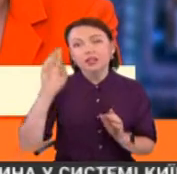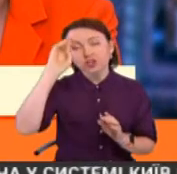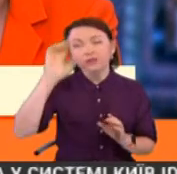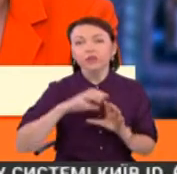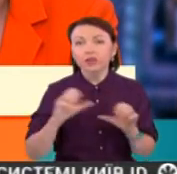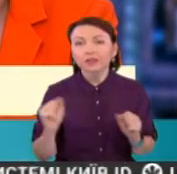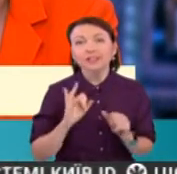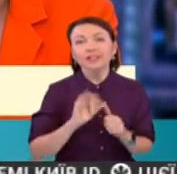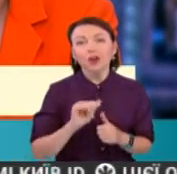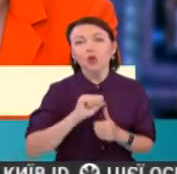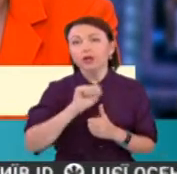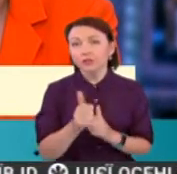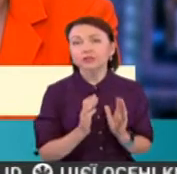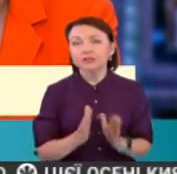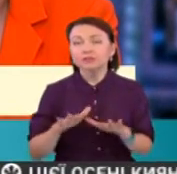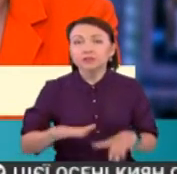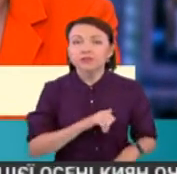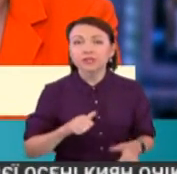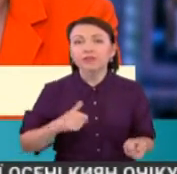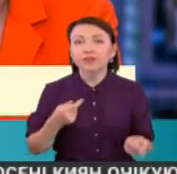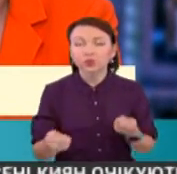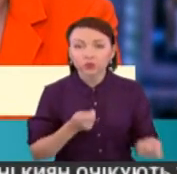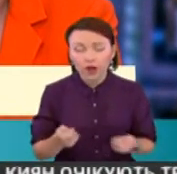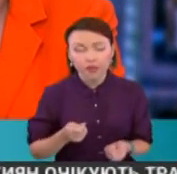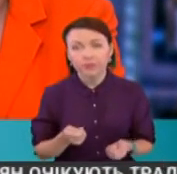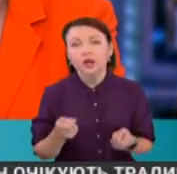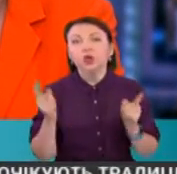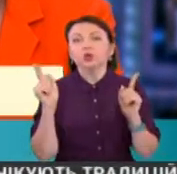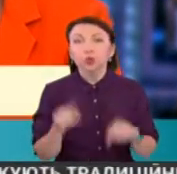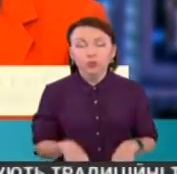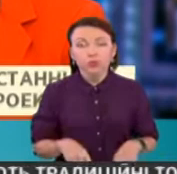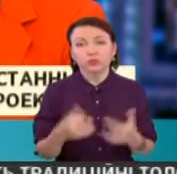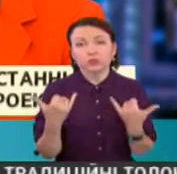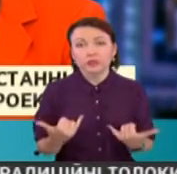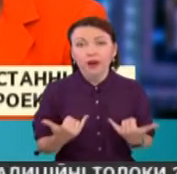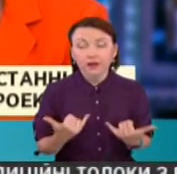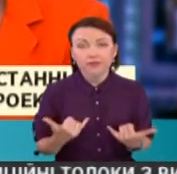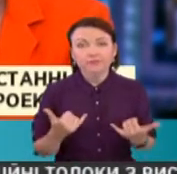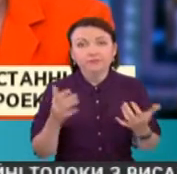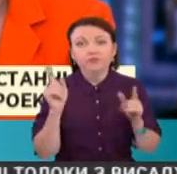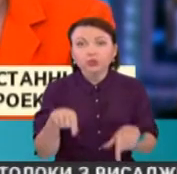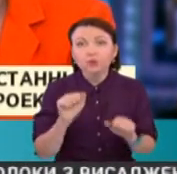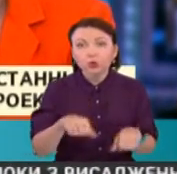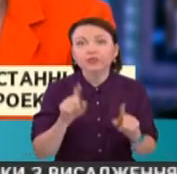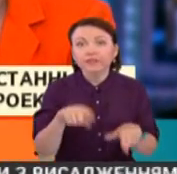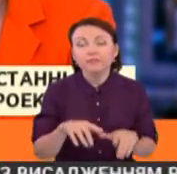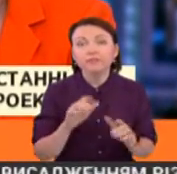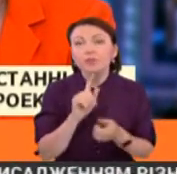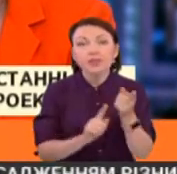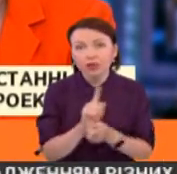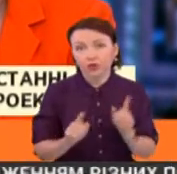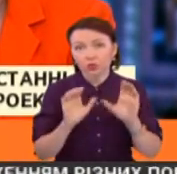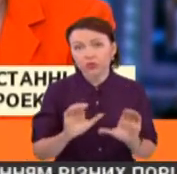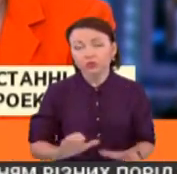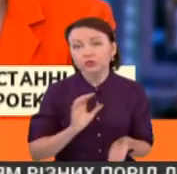окремо системи місцевого самоврядування. Тому зараз вони можуть навіть поміняти